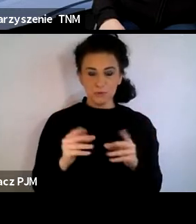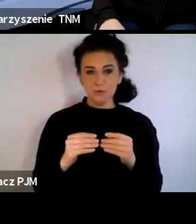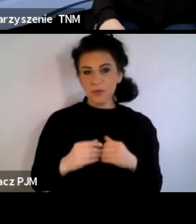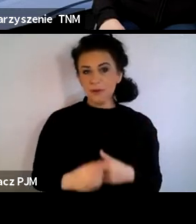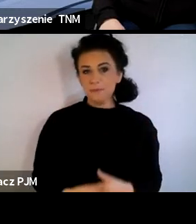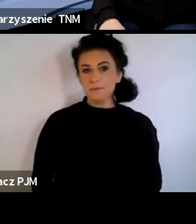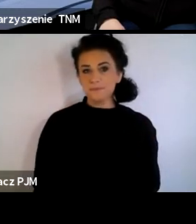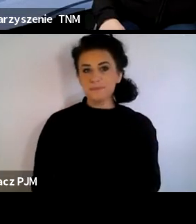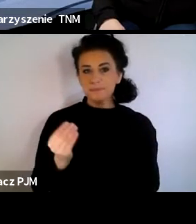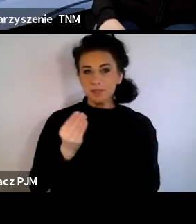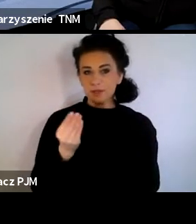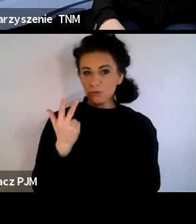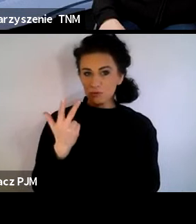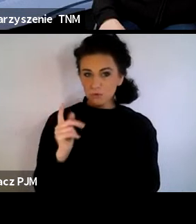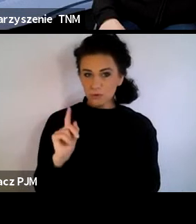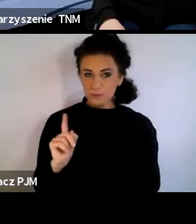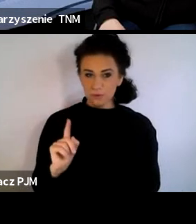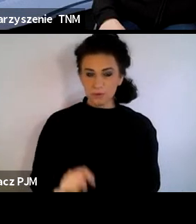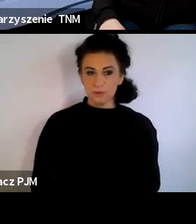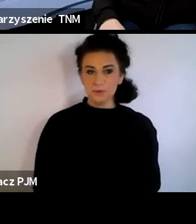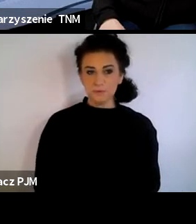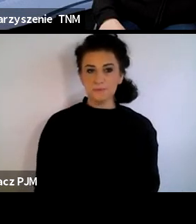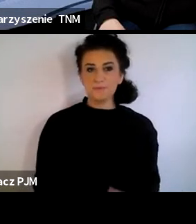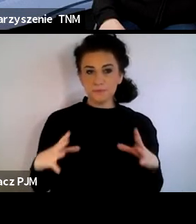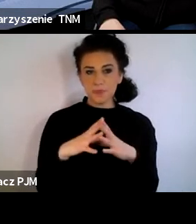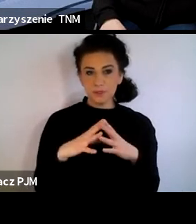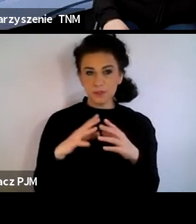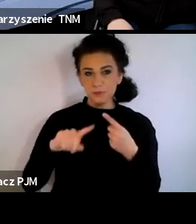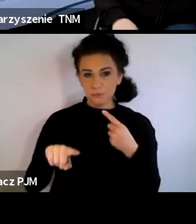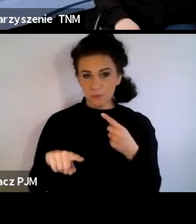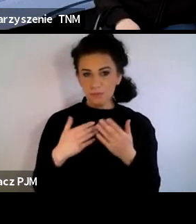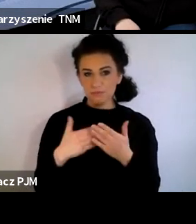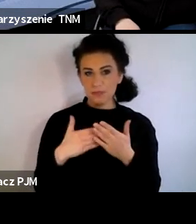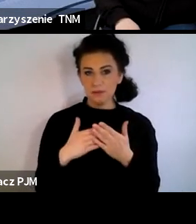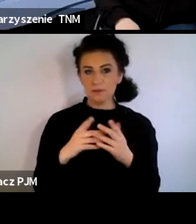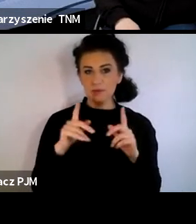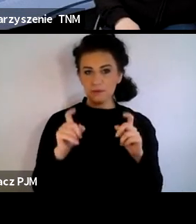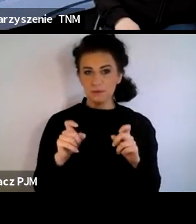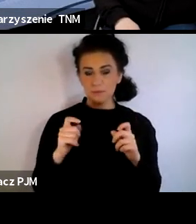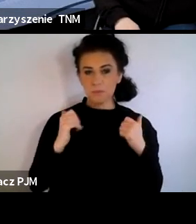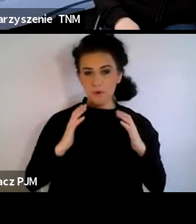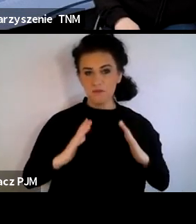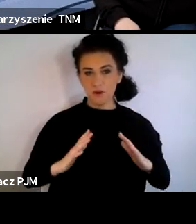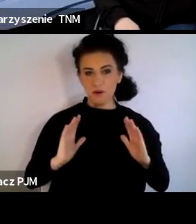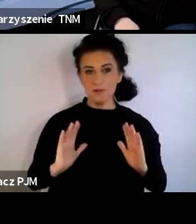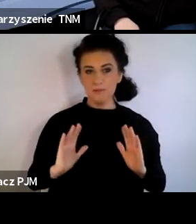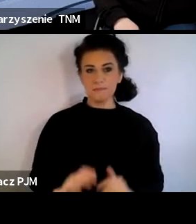może jeszcze 3 minutki do 10 po i będziemy powolutku zaczynać.